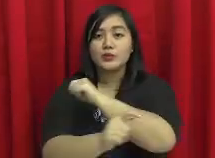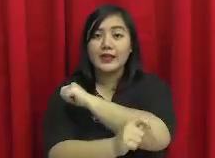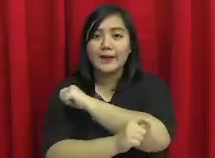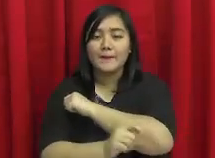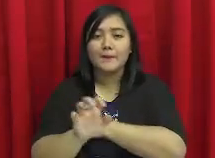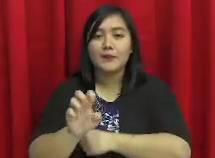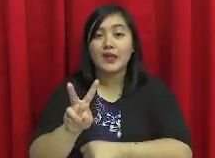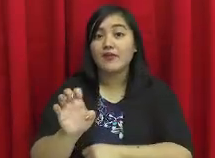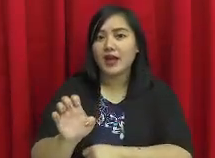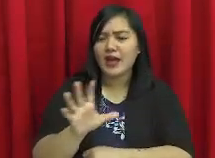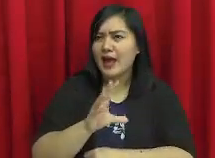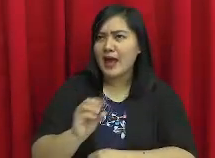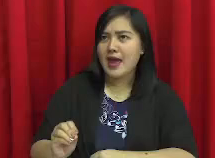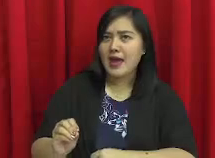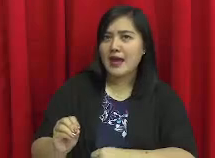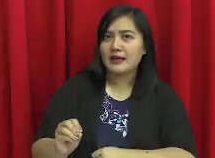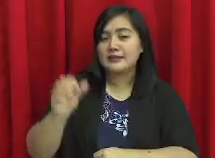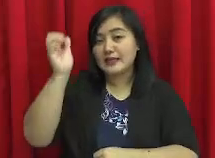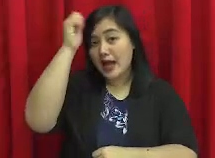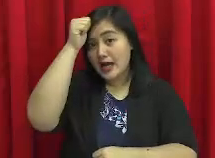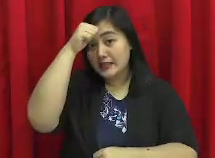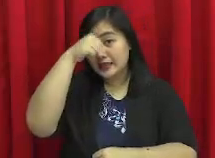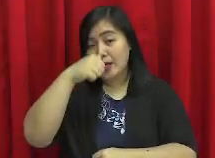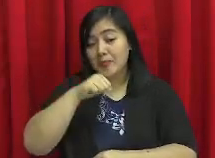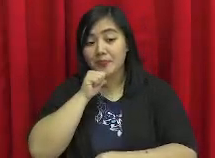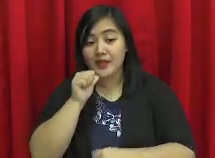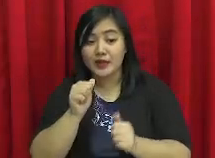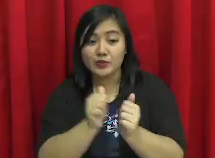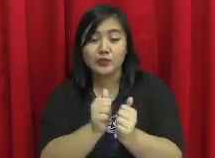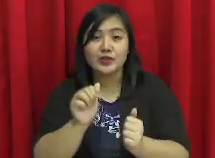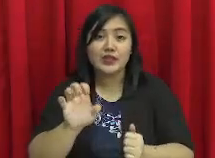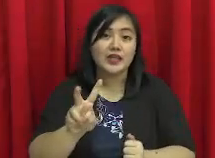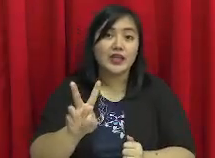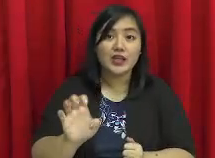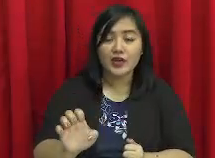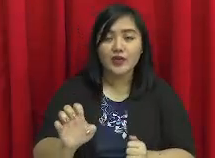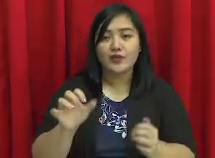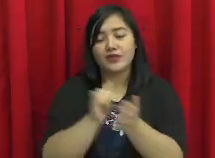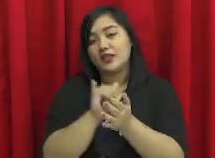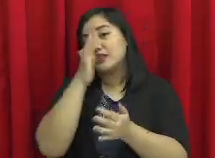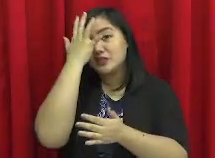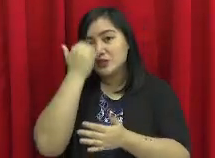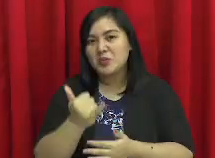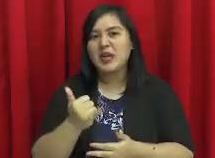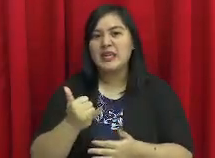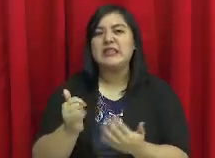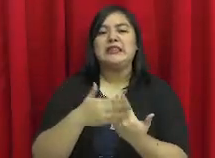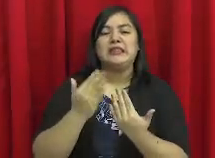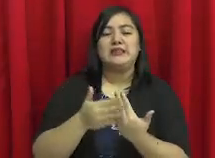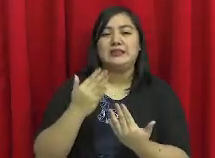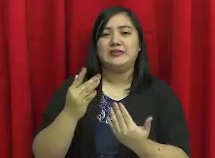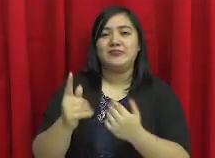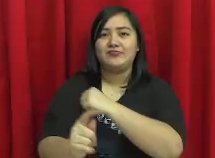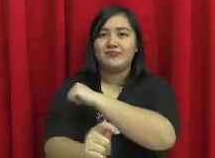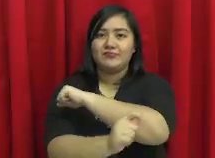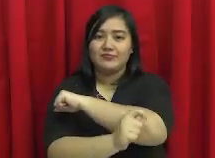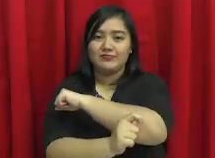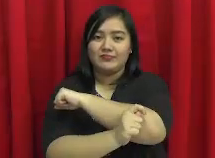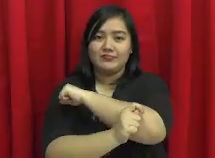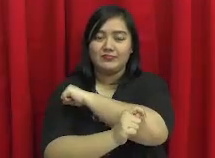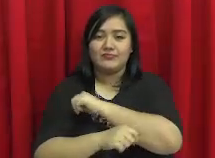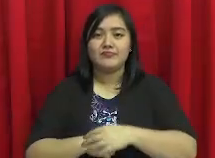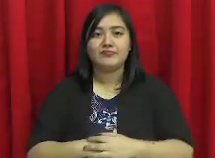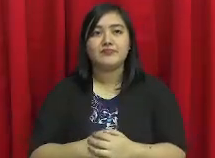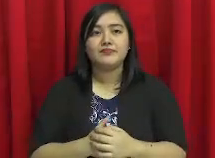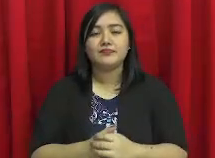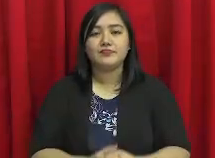kapatid? Kung may bonding time lang, alam ni Adan, hindi nga alam tao yun. Yeah. Pero yung hayop na yun, yung serpent, you see, alam ni